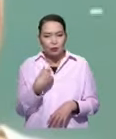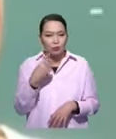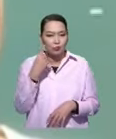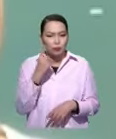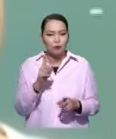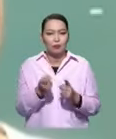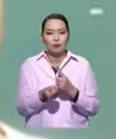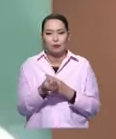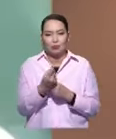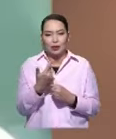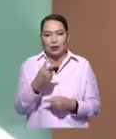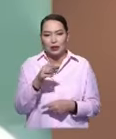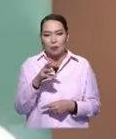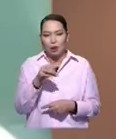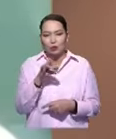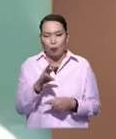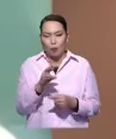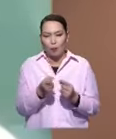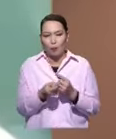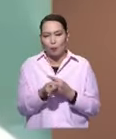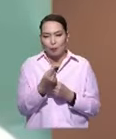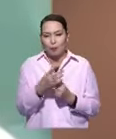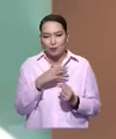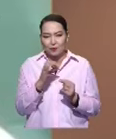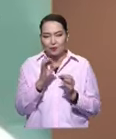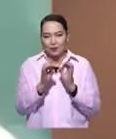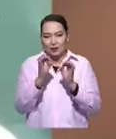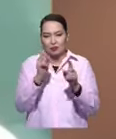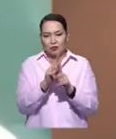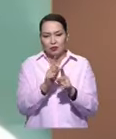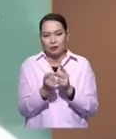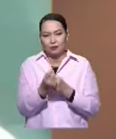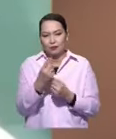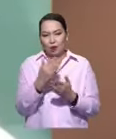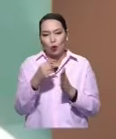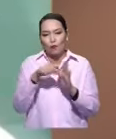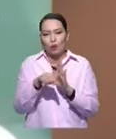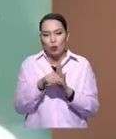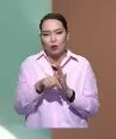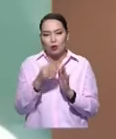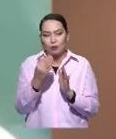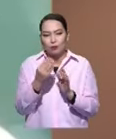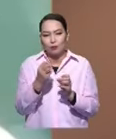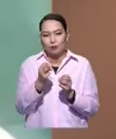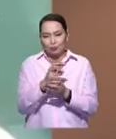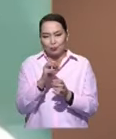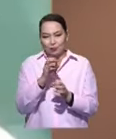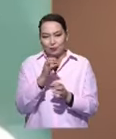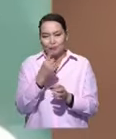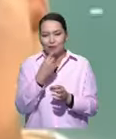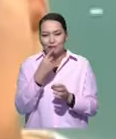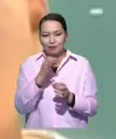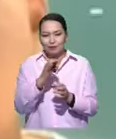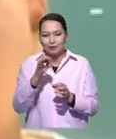появляться такие гематомки. Казалось, это, оказывается, петехии называется. Это, оказывается, внутри капилляры лопаются, когда тромбоциты